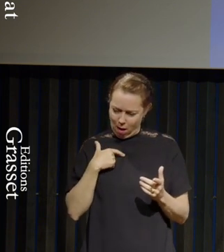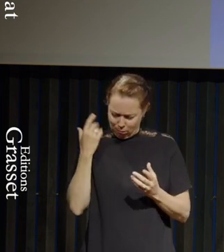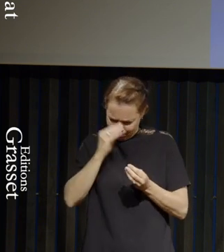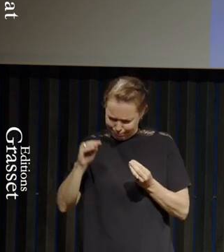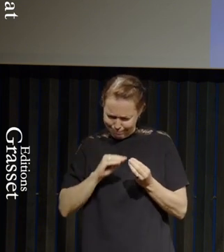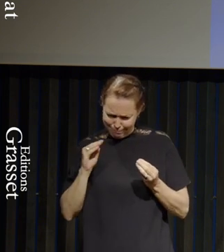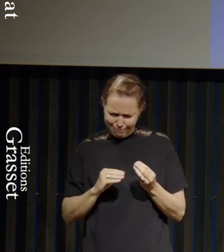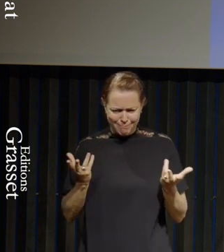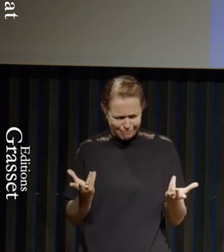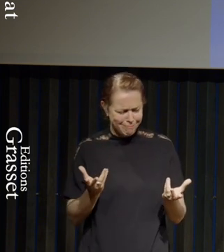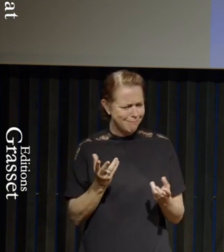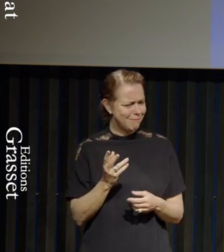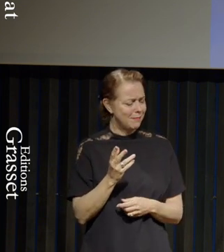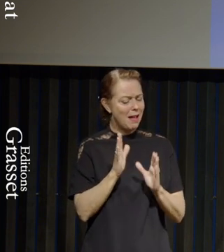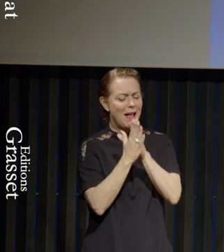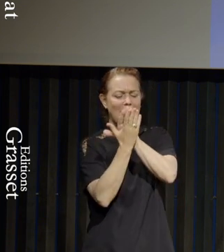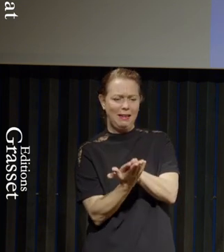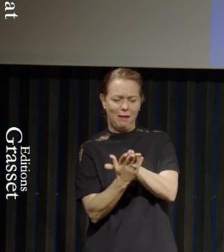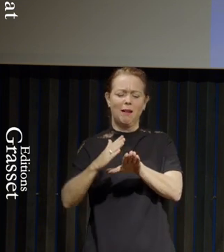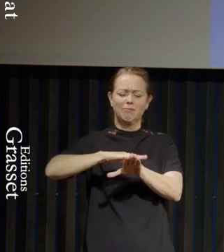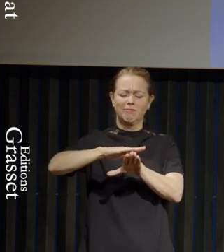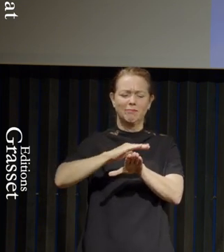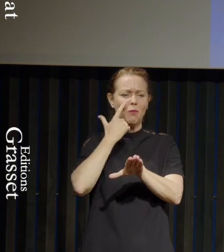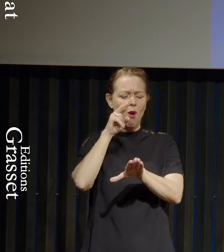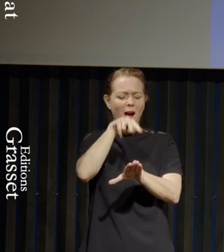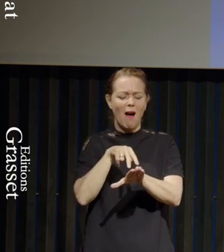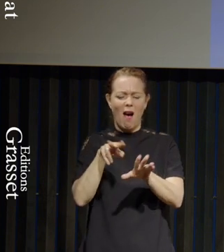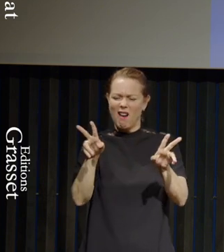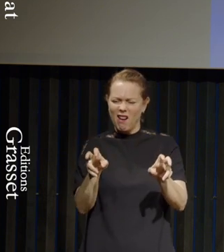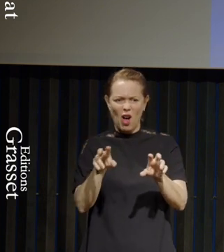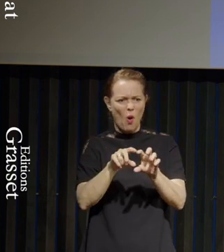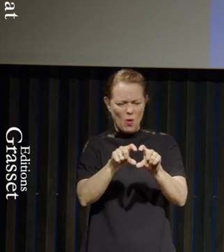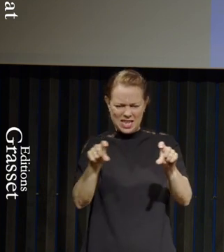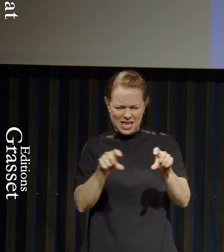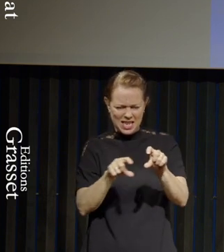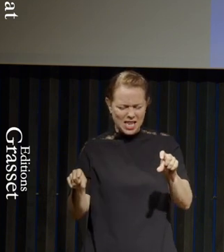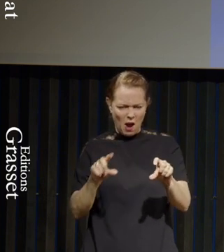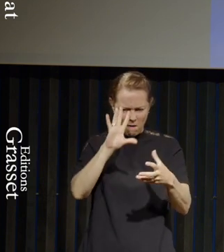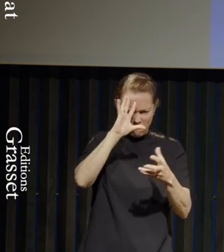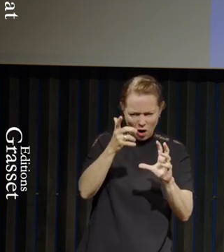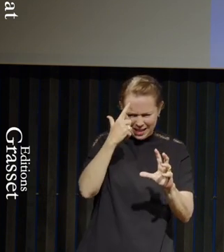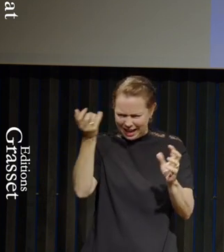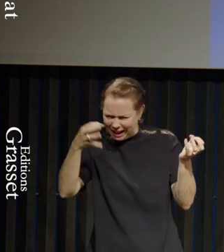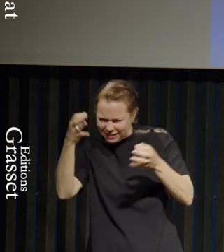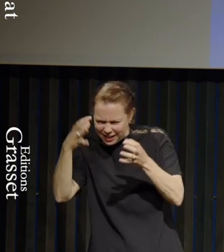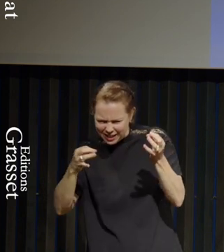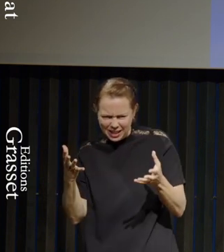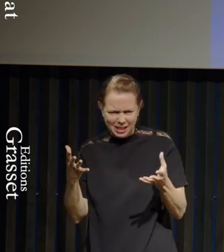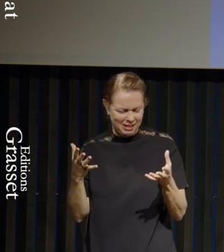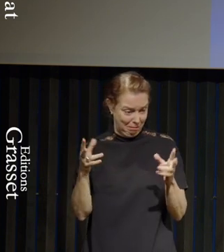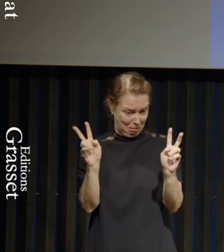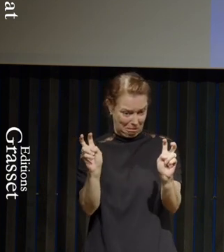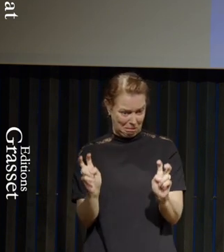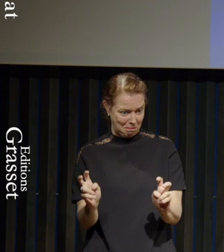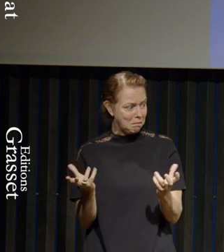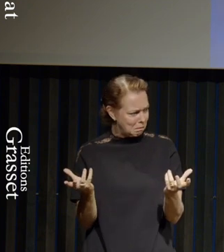que, en couverture donc de ce livre, il est marqué en gros sous votre portrait « Folie et créativité ». Et